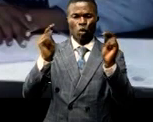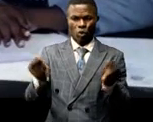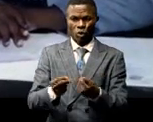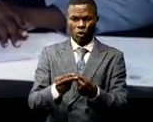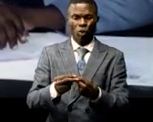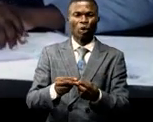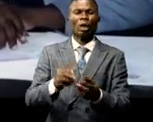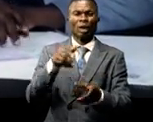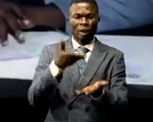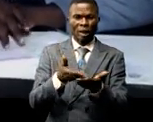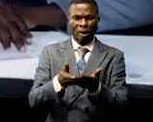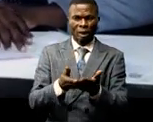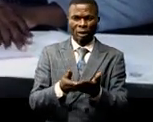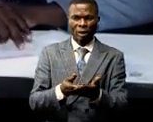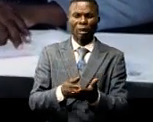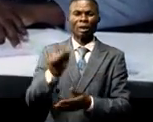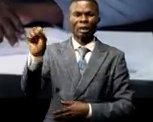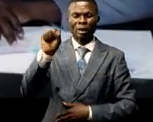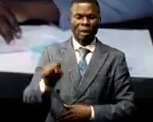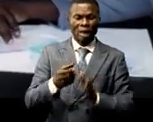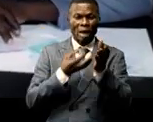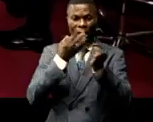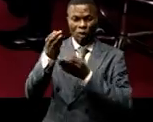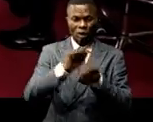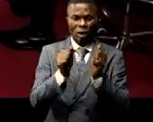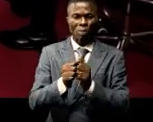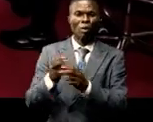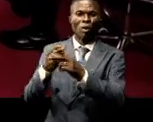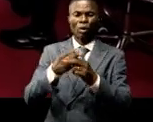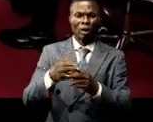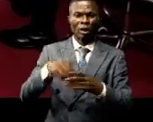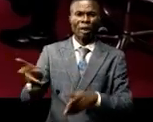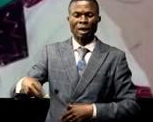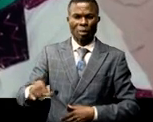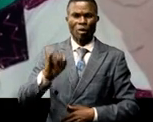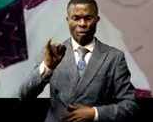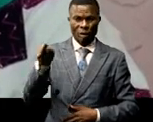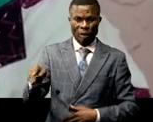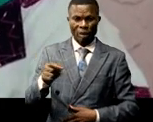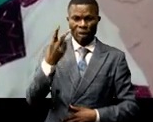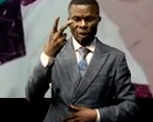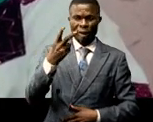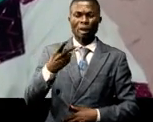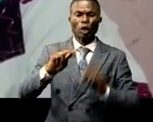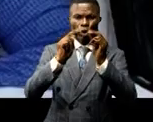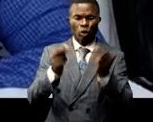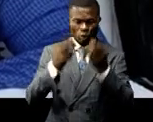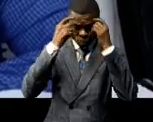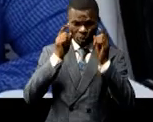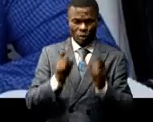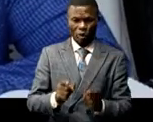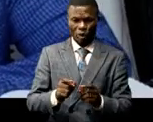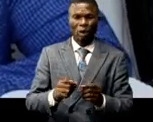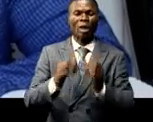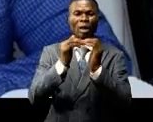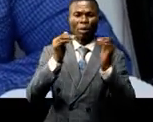foulée, celle du Starek qui a présenté la situation sécuritaire dans la province de l'Ituri. Les deux parties se sont engagées dans la